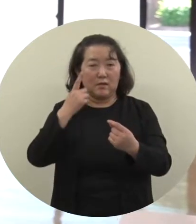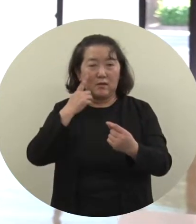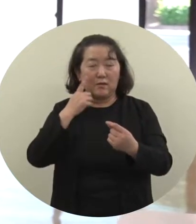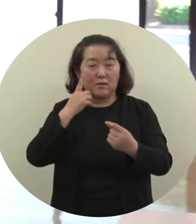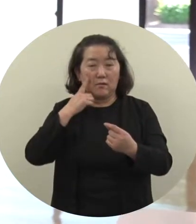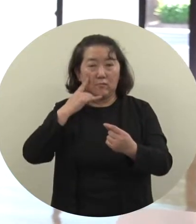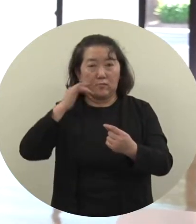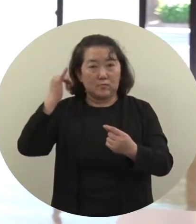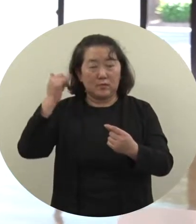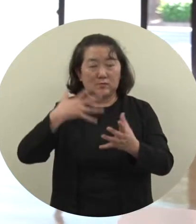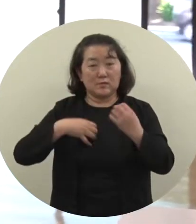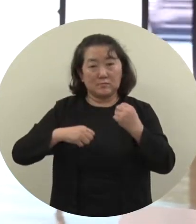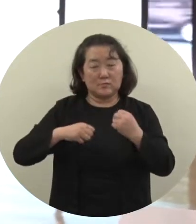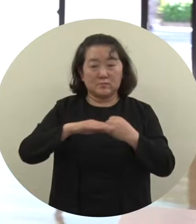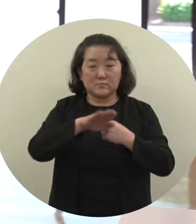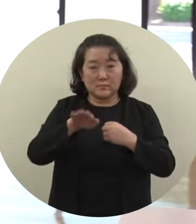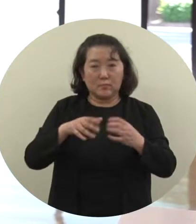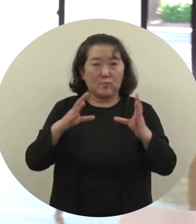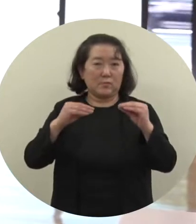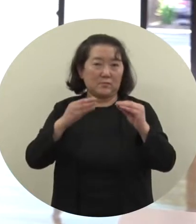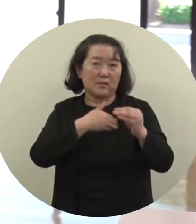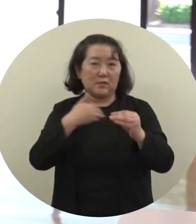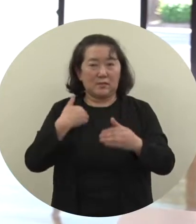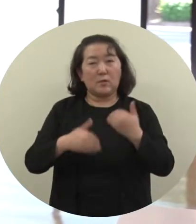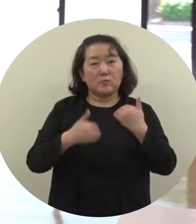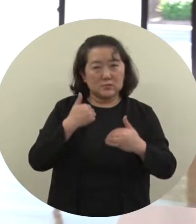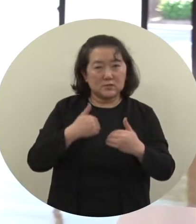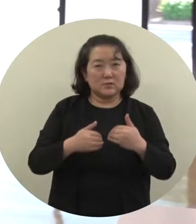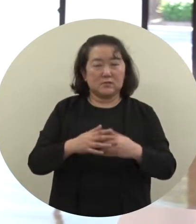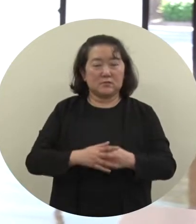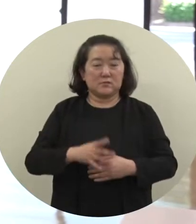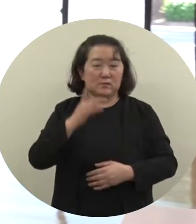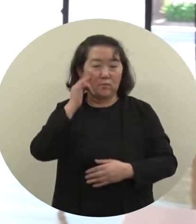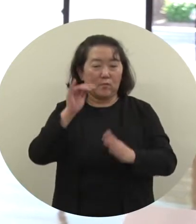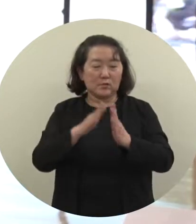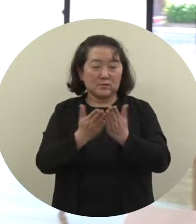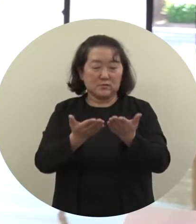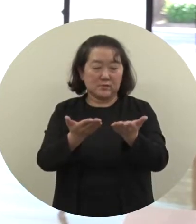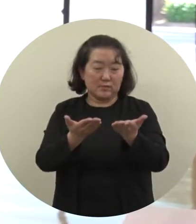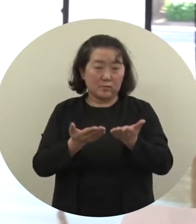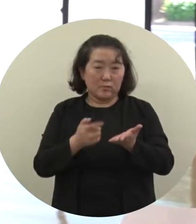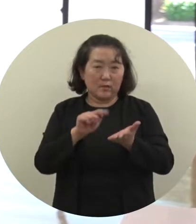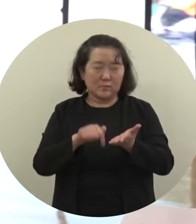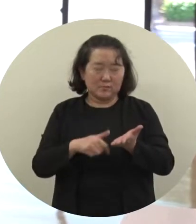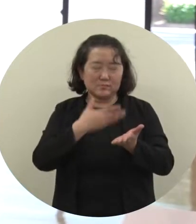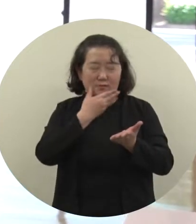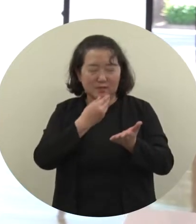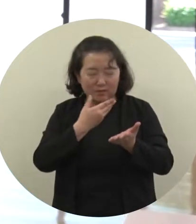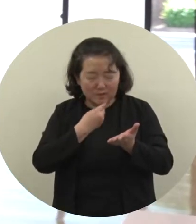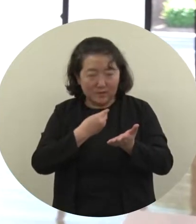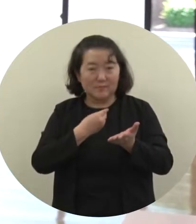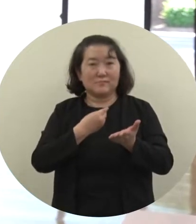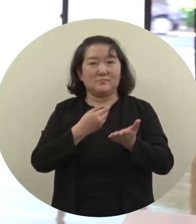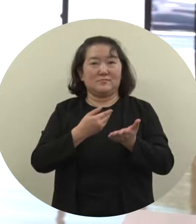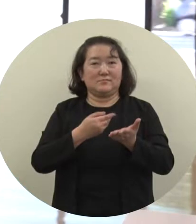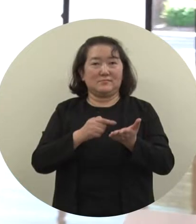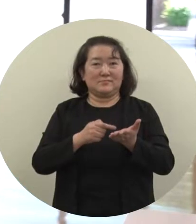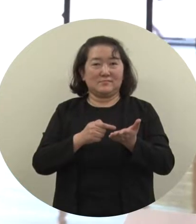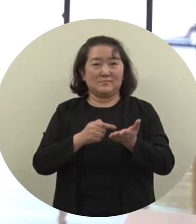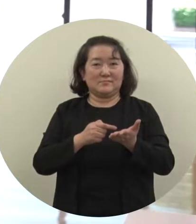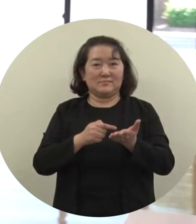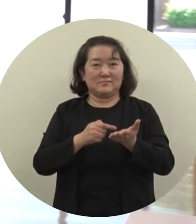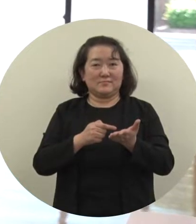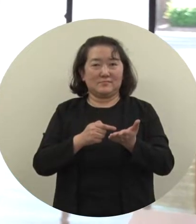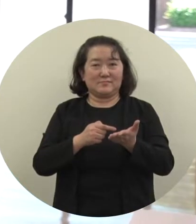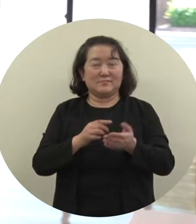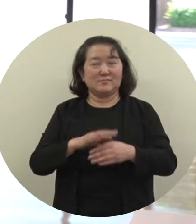とお話ができて楽しかったです。母子手帳をいただいた時にお知らせをいただいて、はい、知って